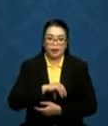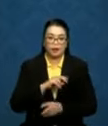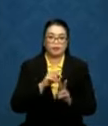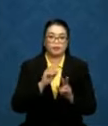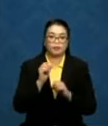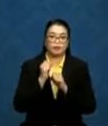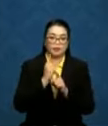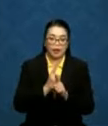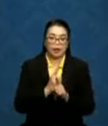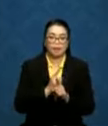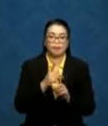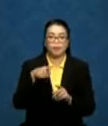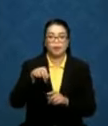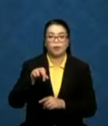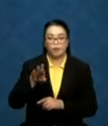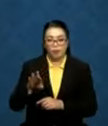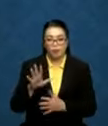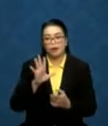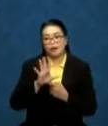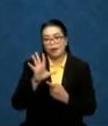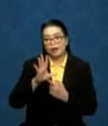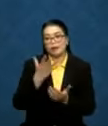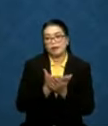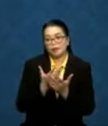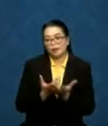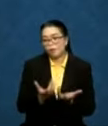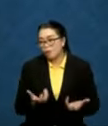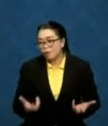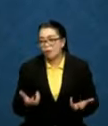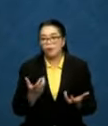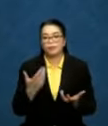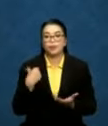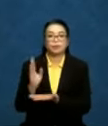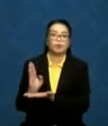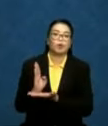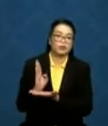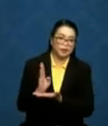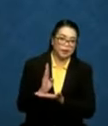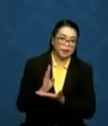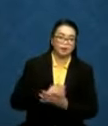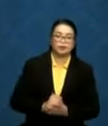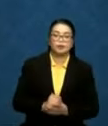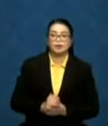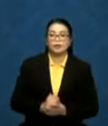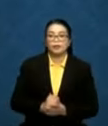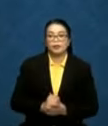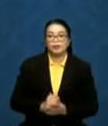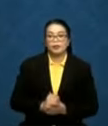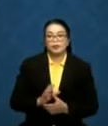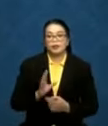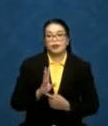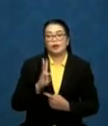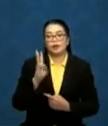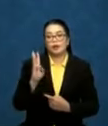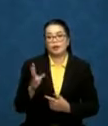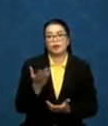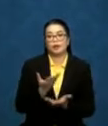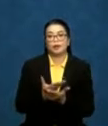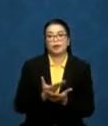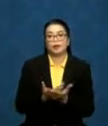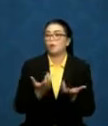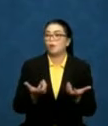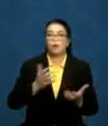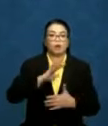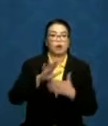2545 5เงินและทรัพย์สินที่มีผู้บริจาคให้กองทุนแล้วก็เป็น 6ก็คือเงินนะทรัพย์